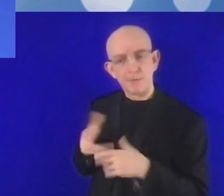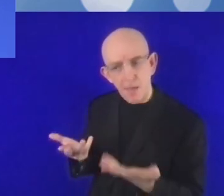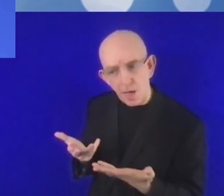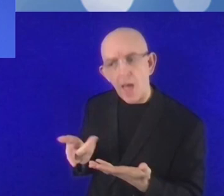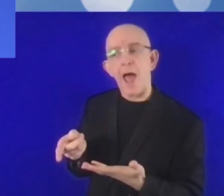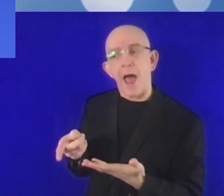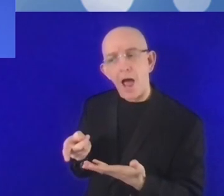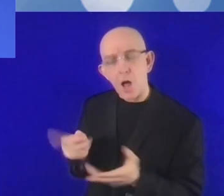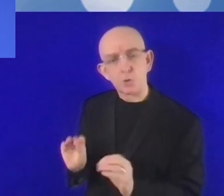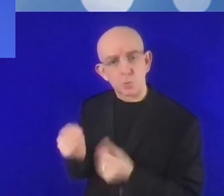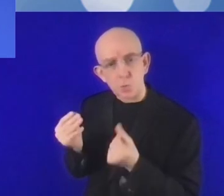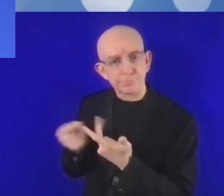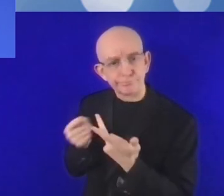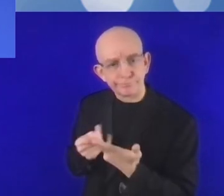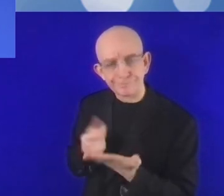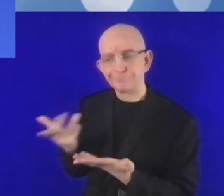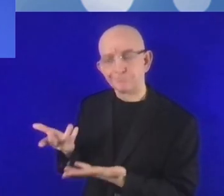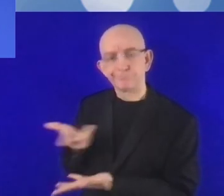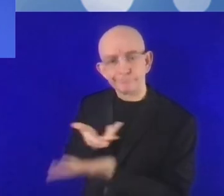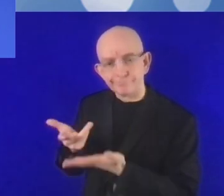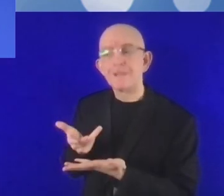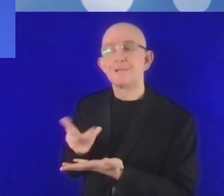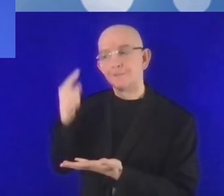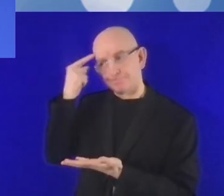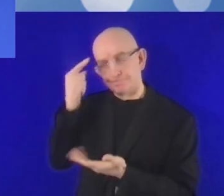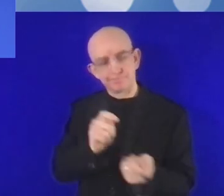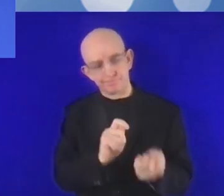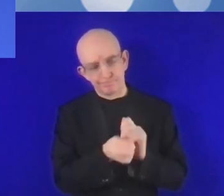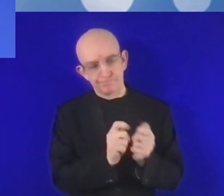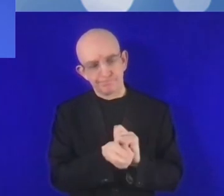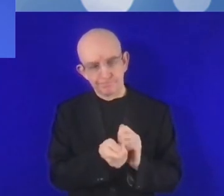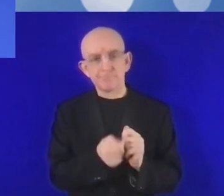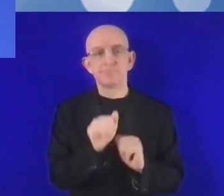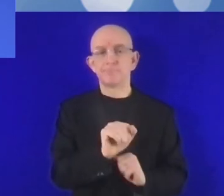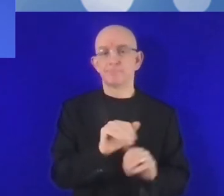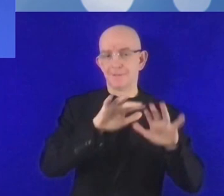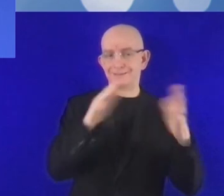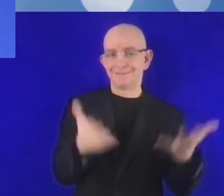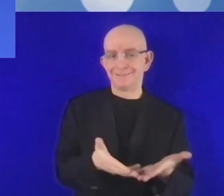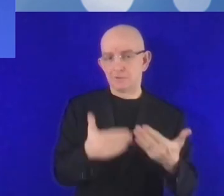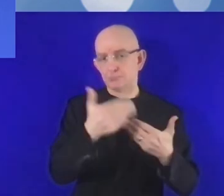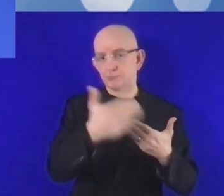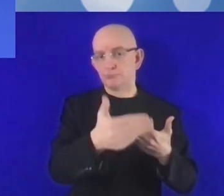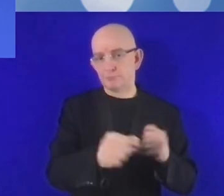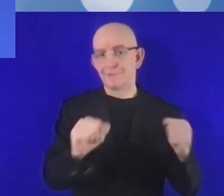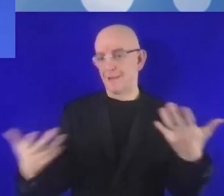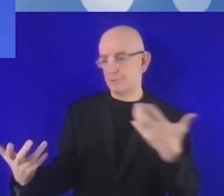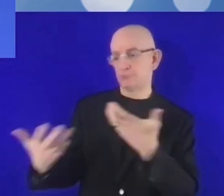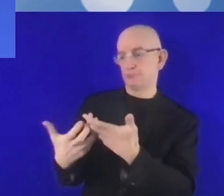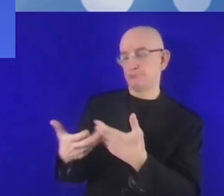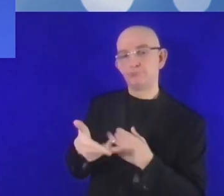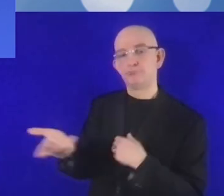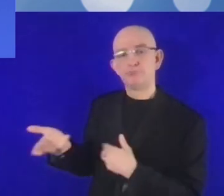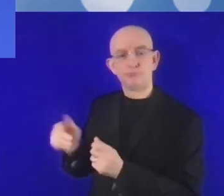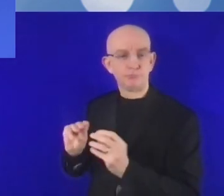это было очень важным элементом, но оказалось, что здесь была полная